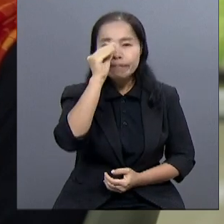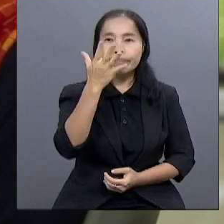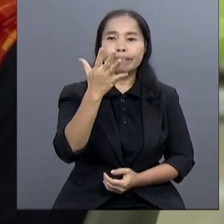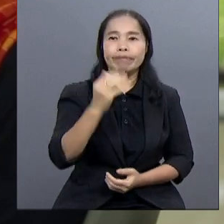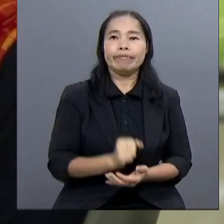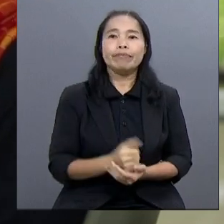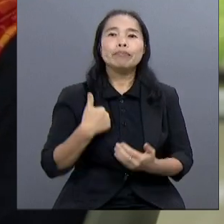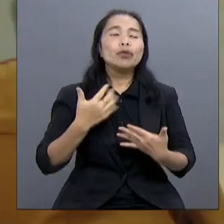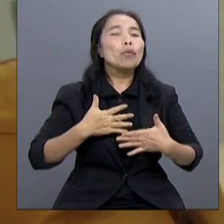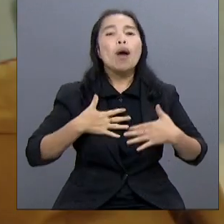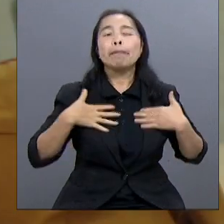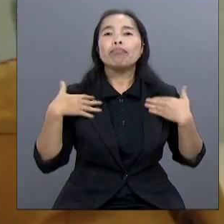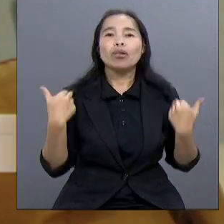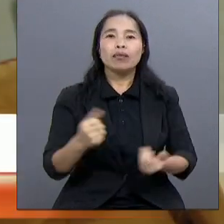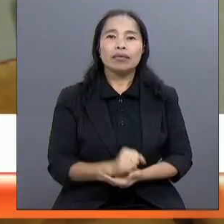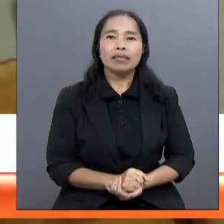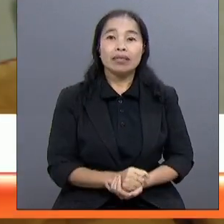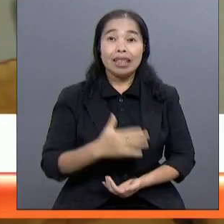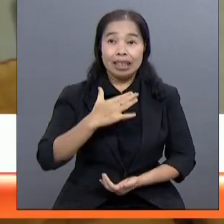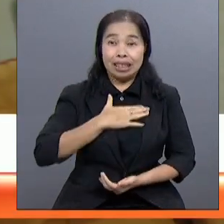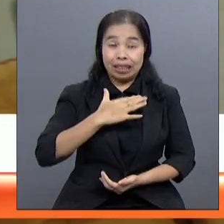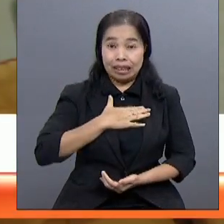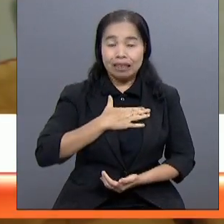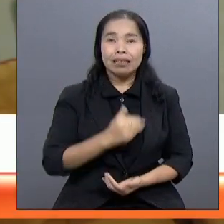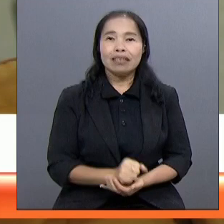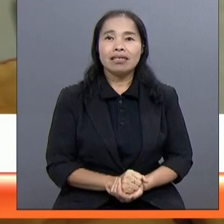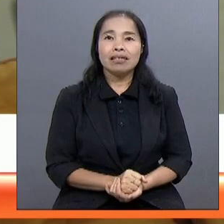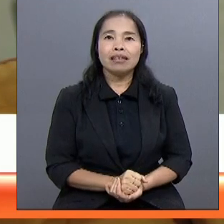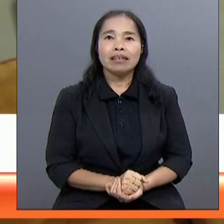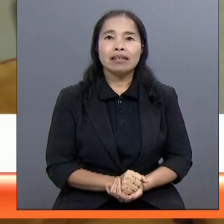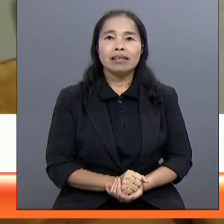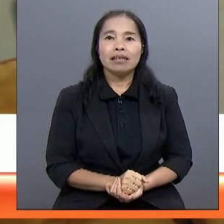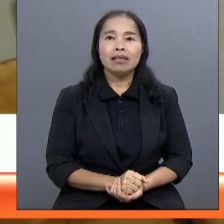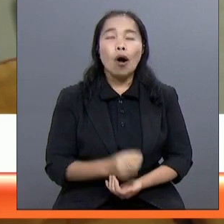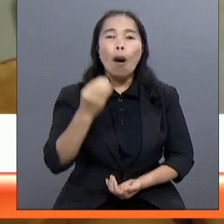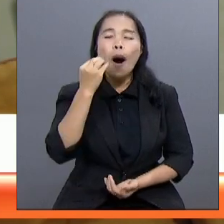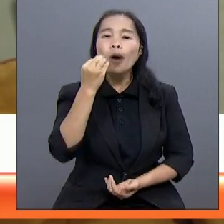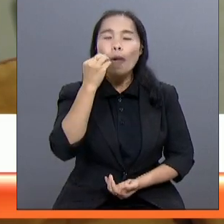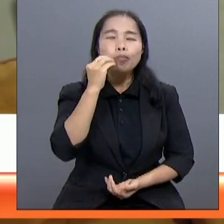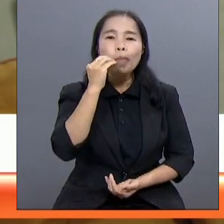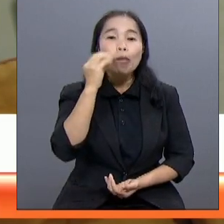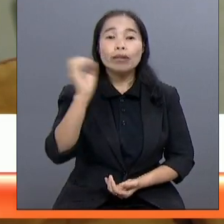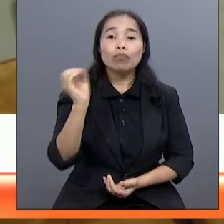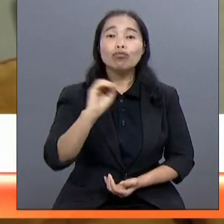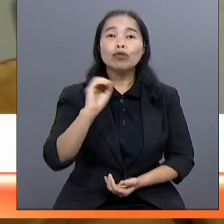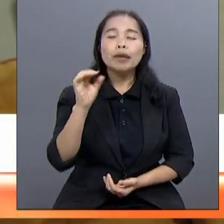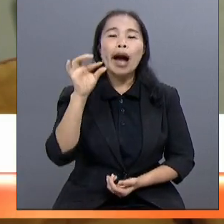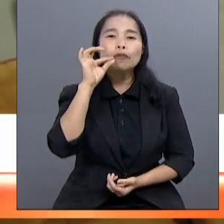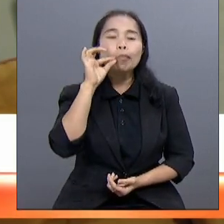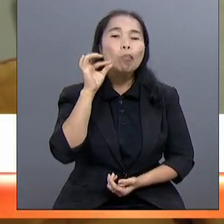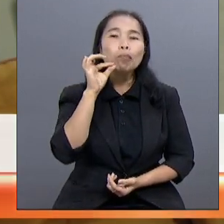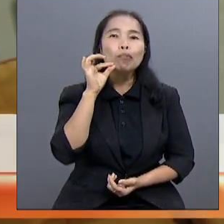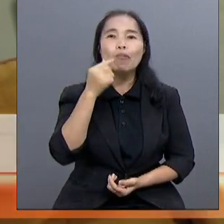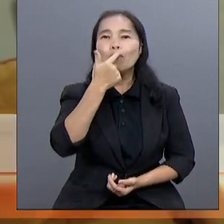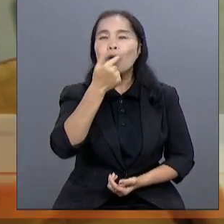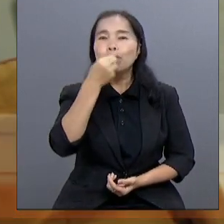ความสุข สำหรับผมเลยคือหนึ่งเวลาเขาป่วยเกี่ยวมันเป็นอาการง่วงนอนหิวนอ